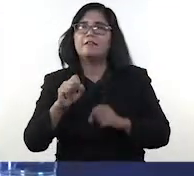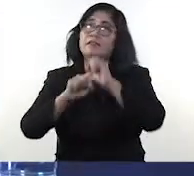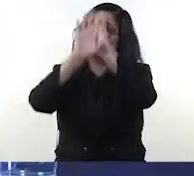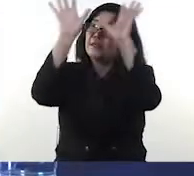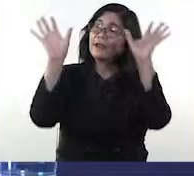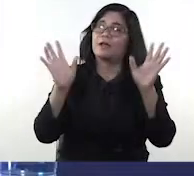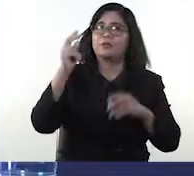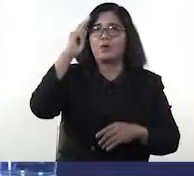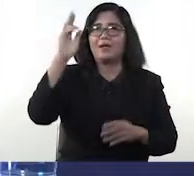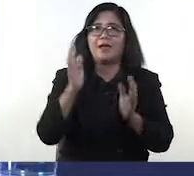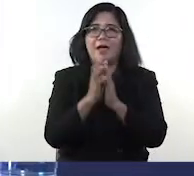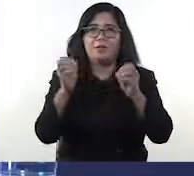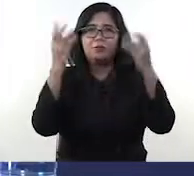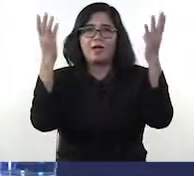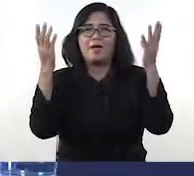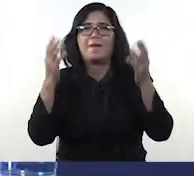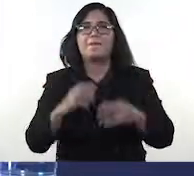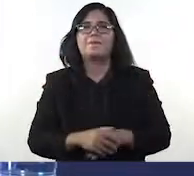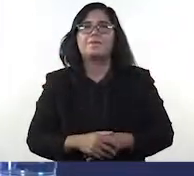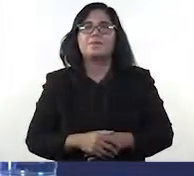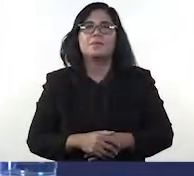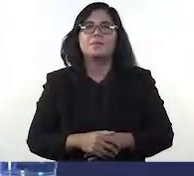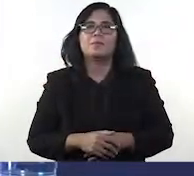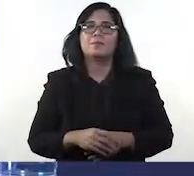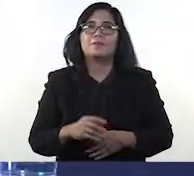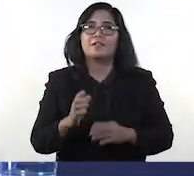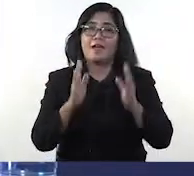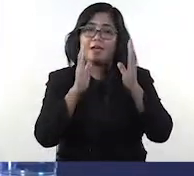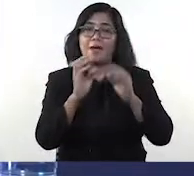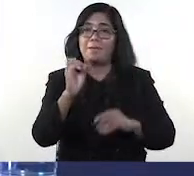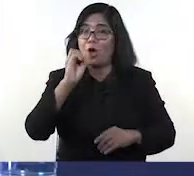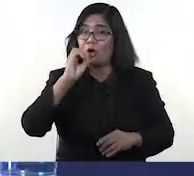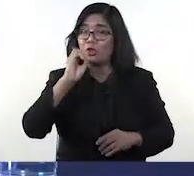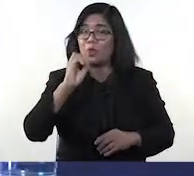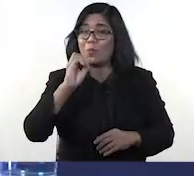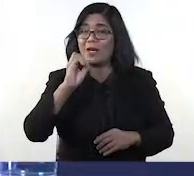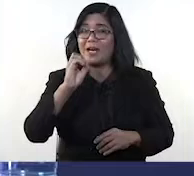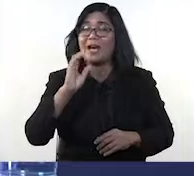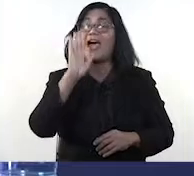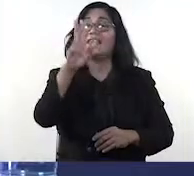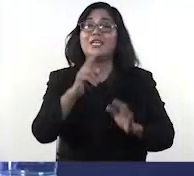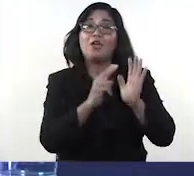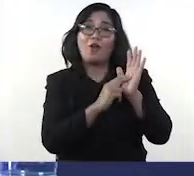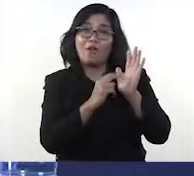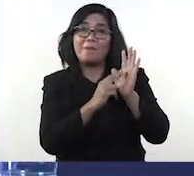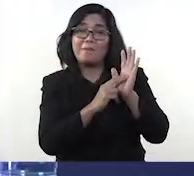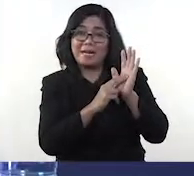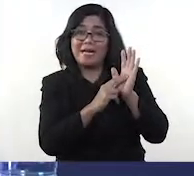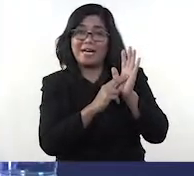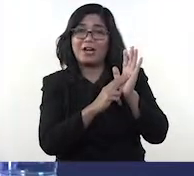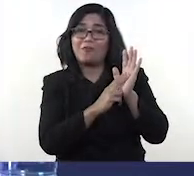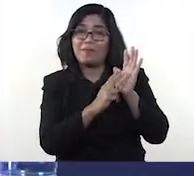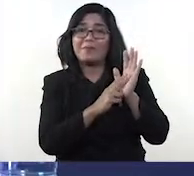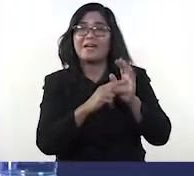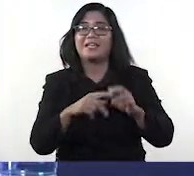indah dalam Terang Tuhan haleluya kita hadapi bulan Oktober kita dan kita hadapi bulan November kita